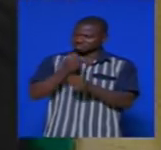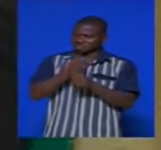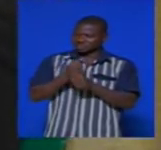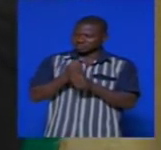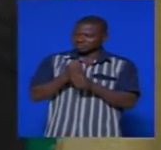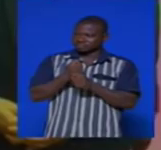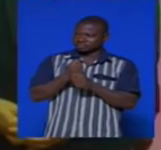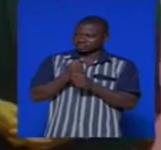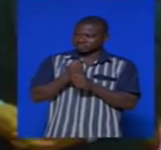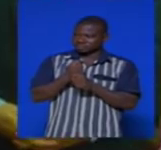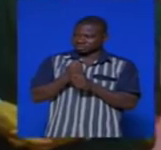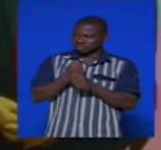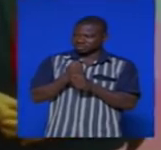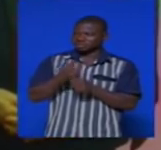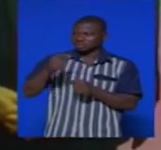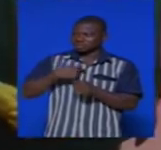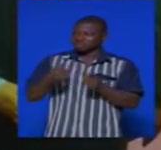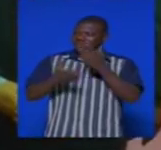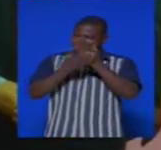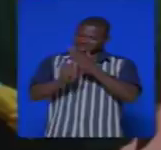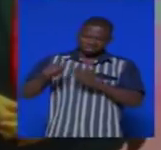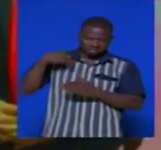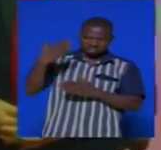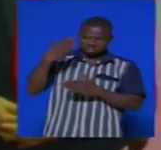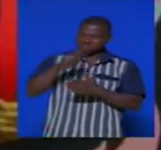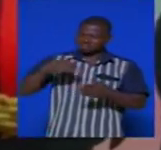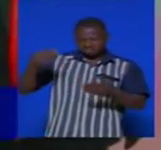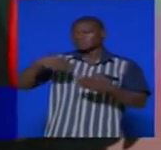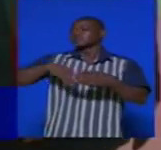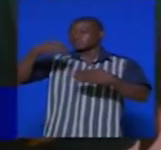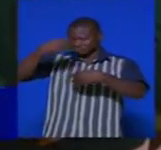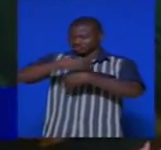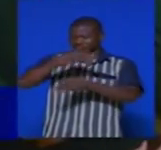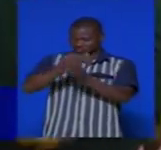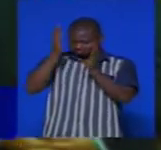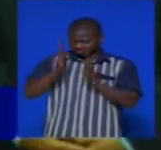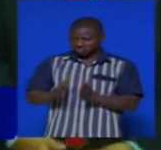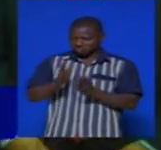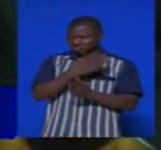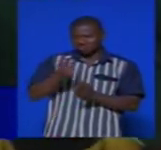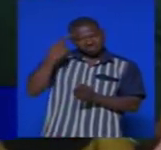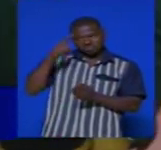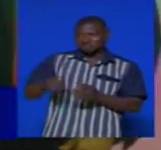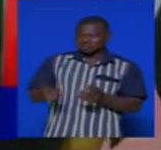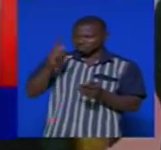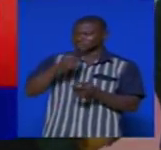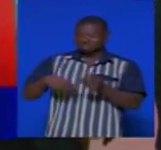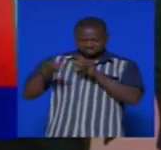d'un processus que je qualifierais donc de fondateur pour l'industrie des technologies de l'information et de la communication dans notre